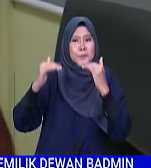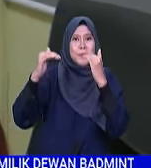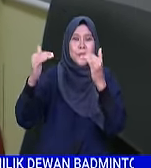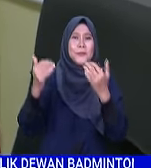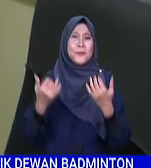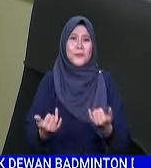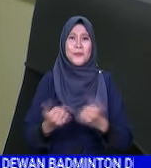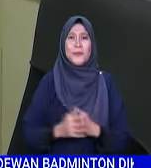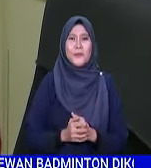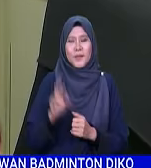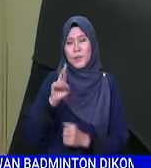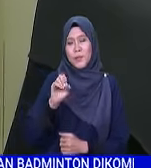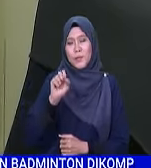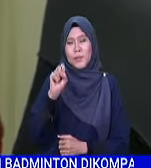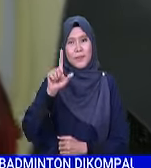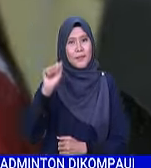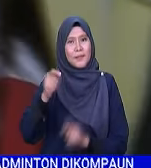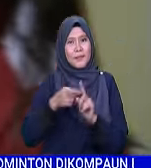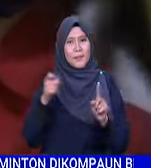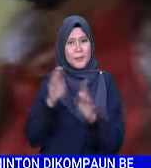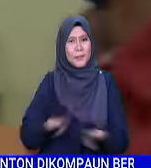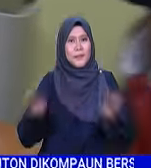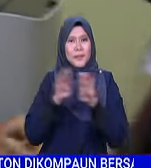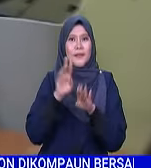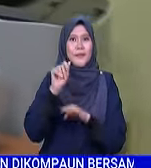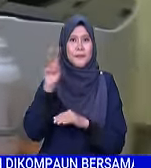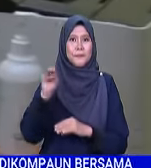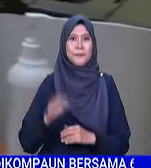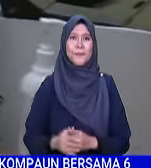masa ini. Rosila Jos, Berita RTM.